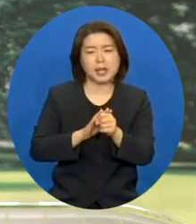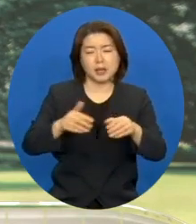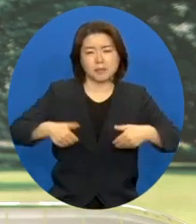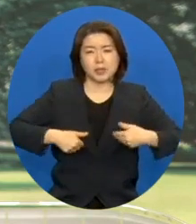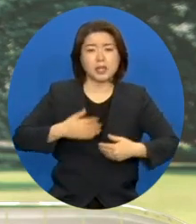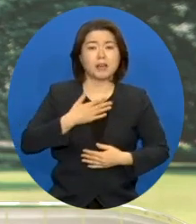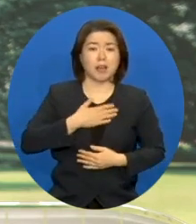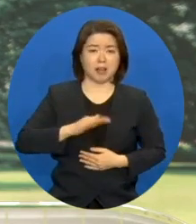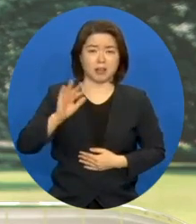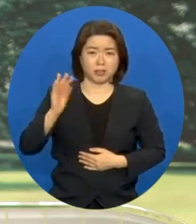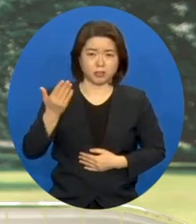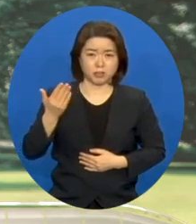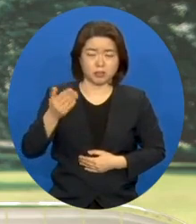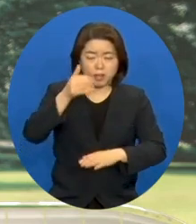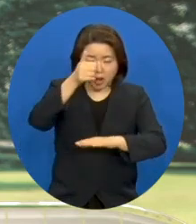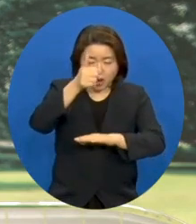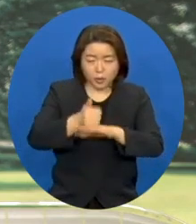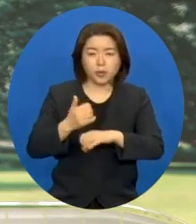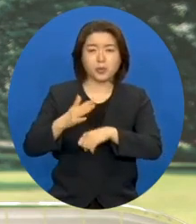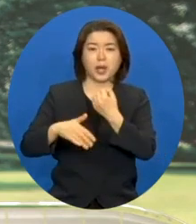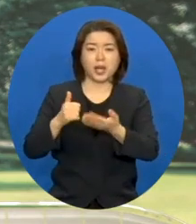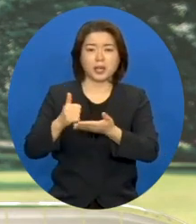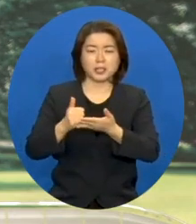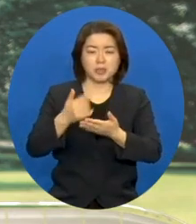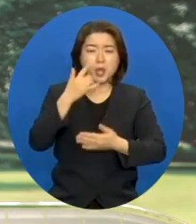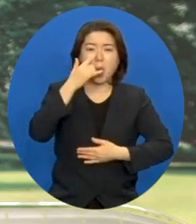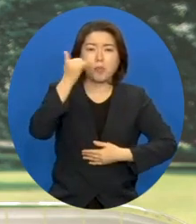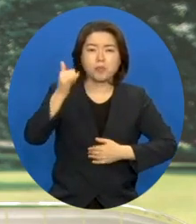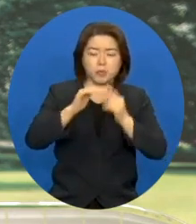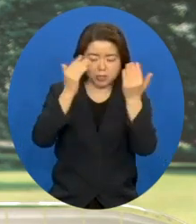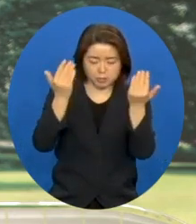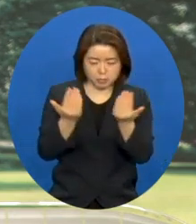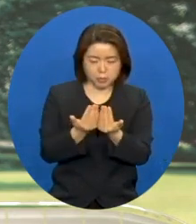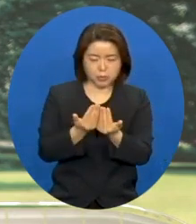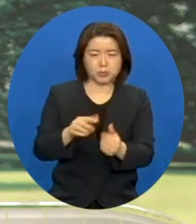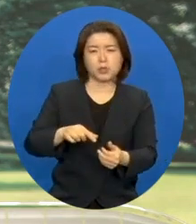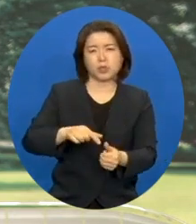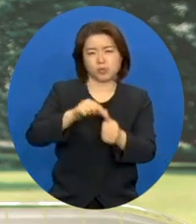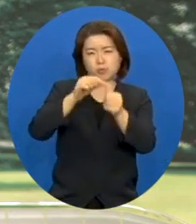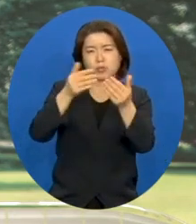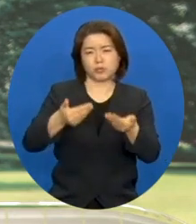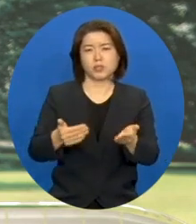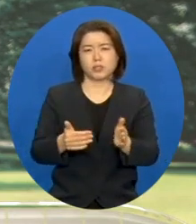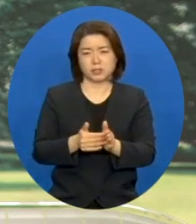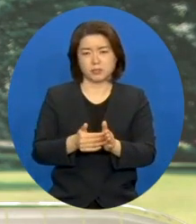되었고 결국 하나님께서 두 분을 다 구원해 주셨습니다.